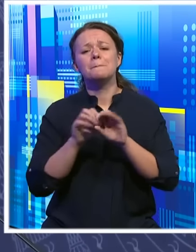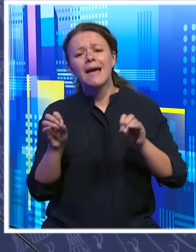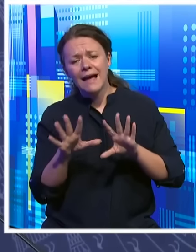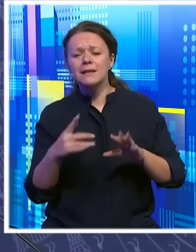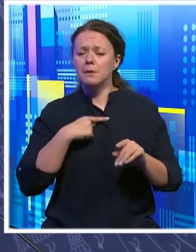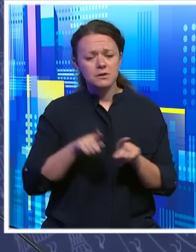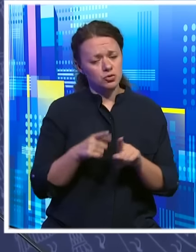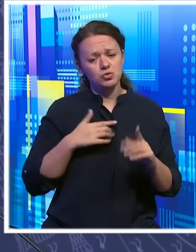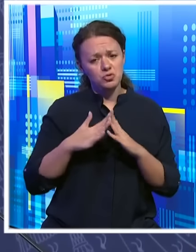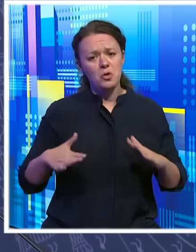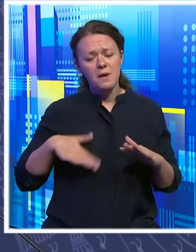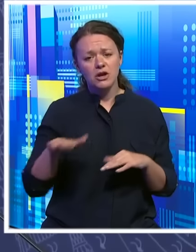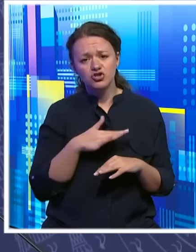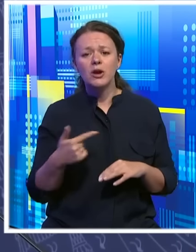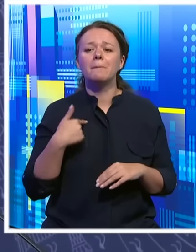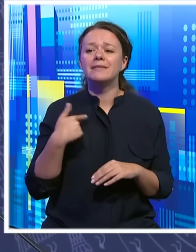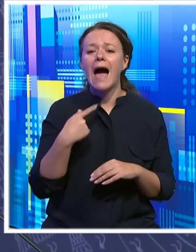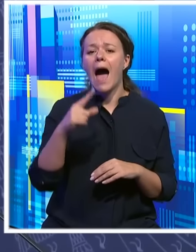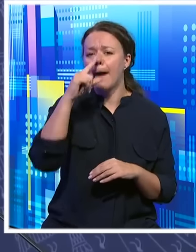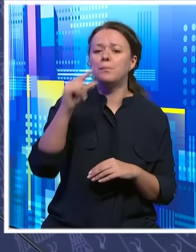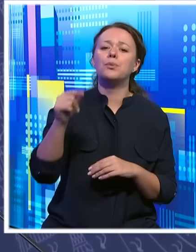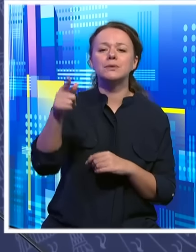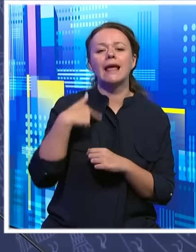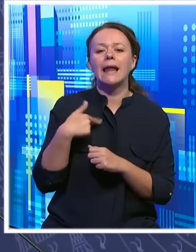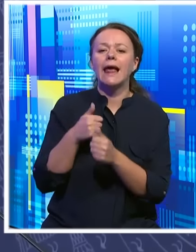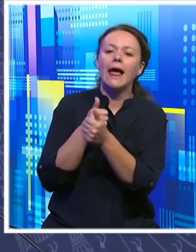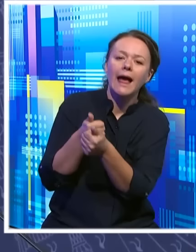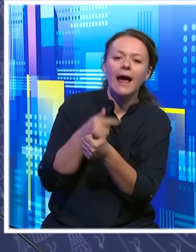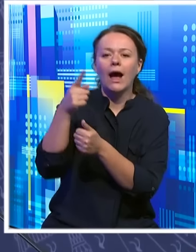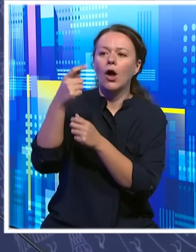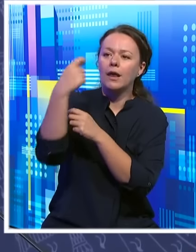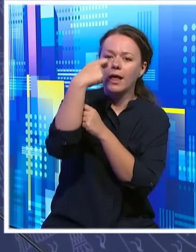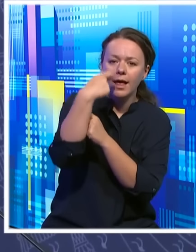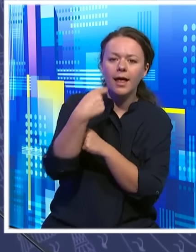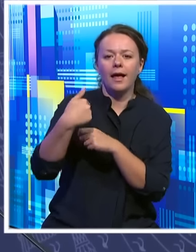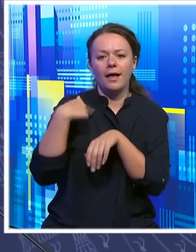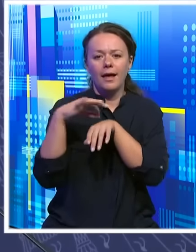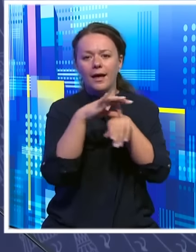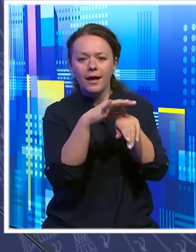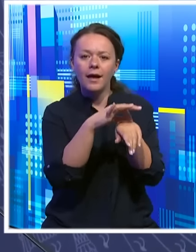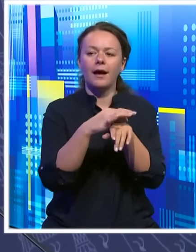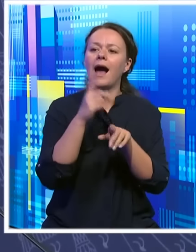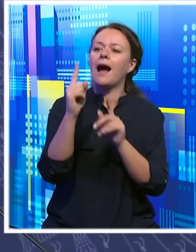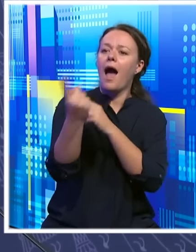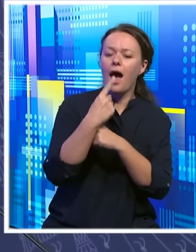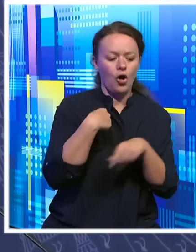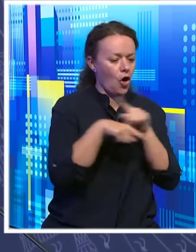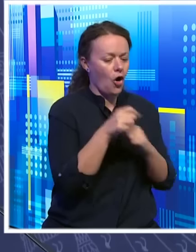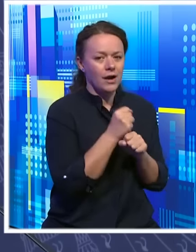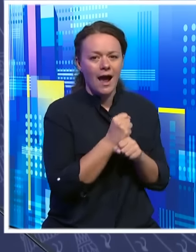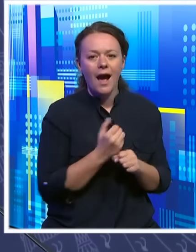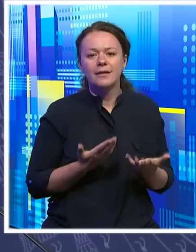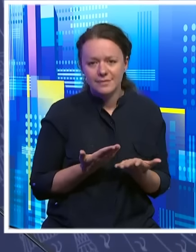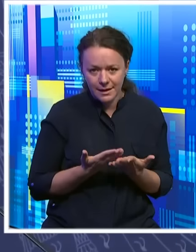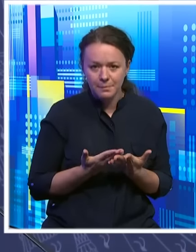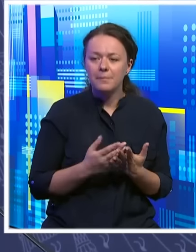medija da sam Putinov potrčko, da sam Putinov pijun, da sam Putinov lutak, da po nalogu